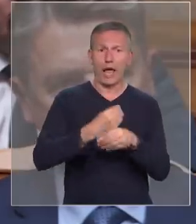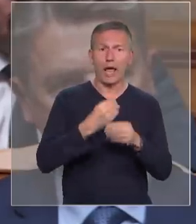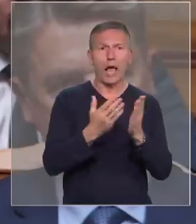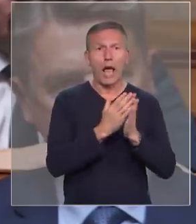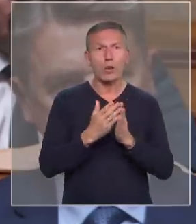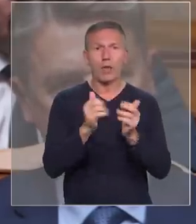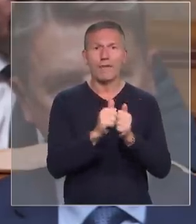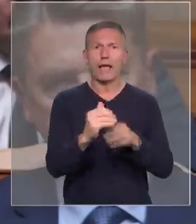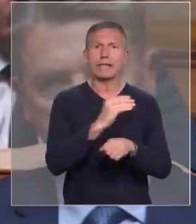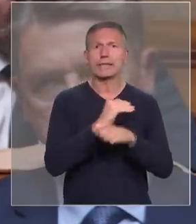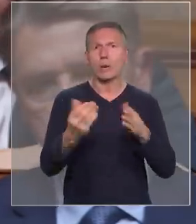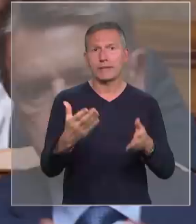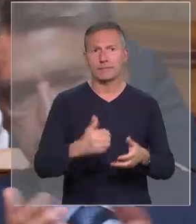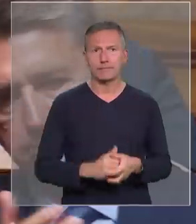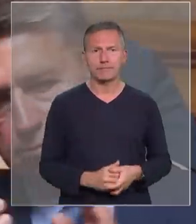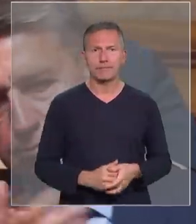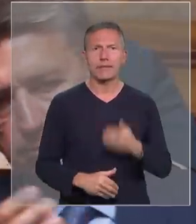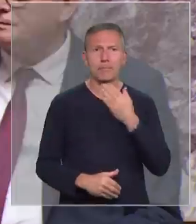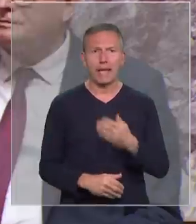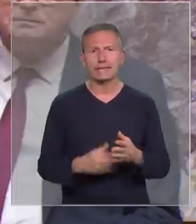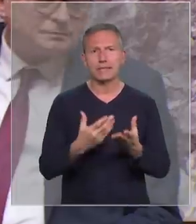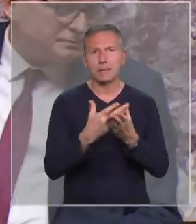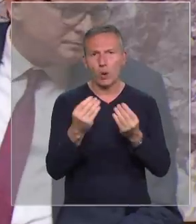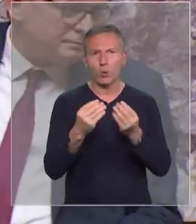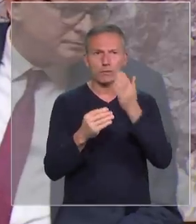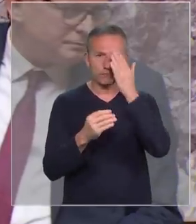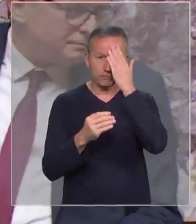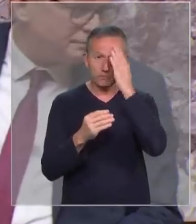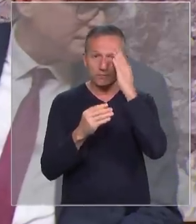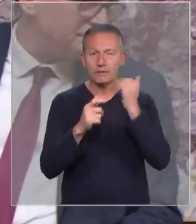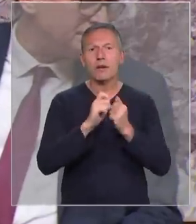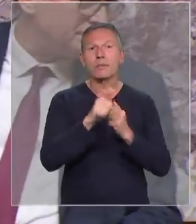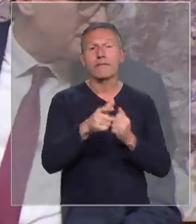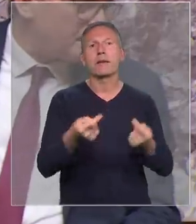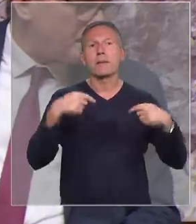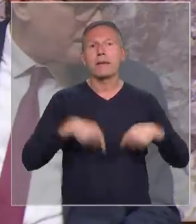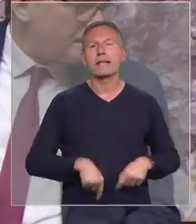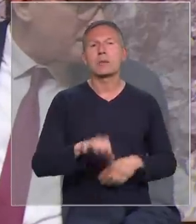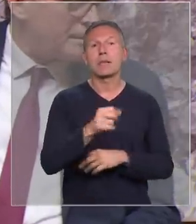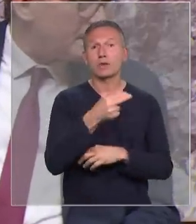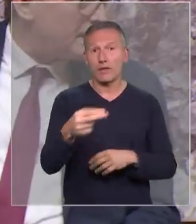sécurité ? Merci beaucoup, ma chère collègue. La parole est à Monsieur Pap Ndiaye, ministre de